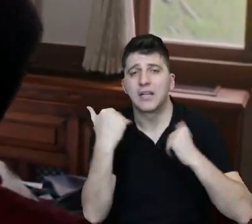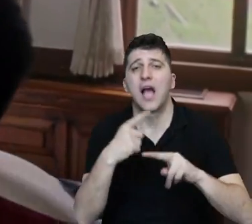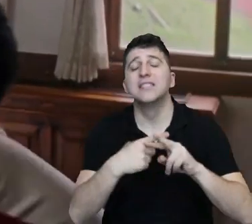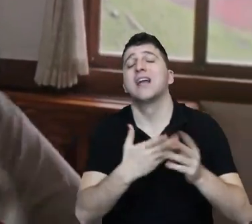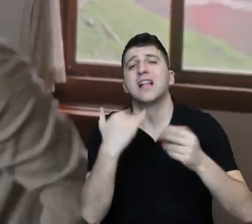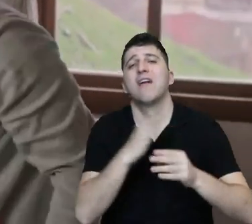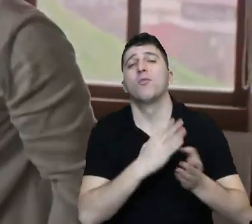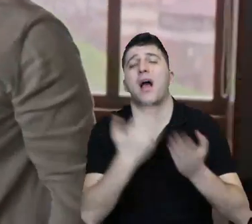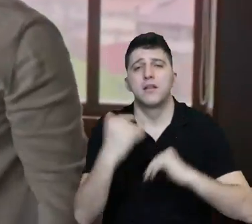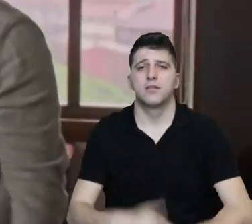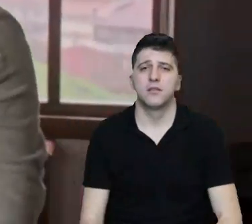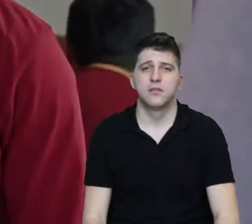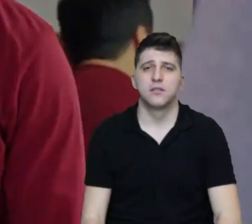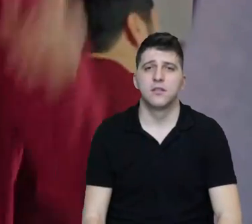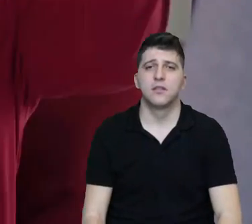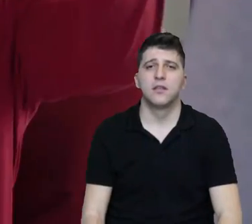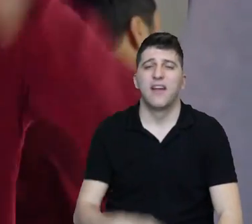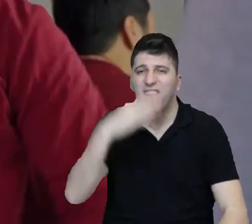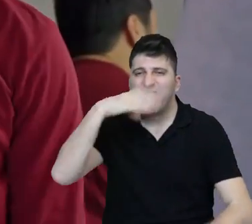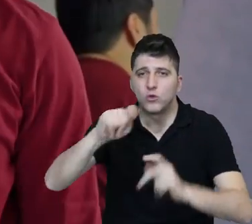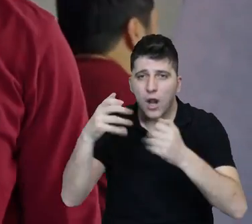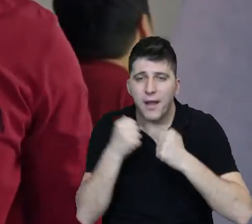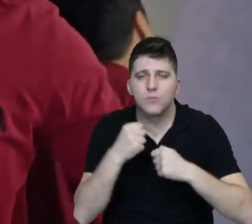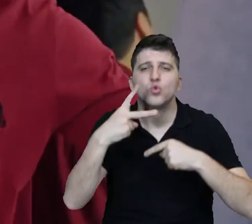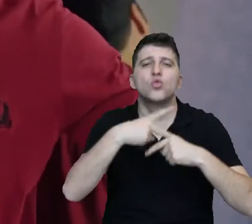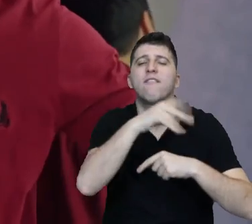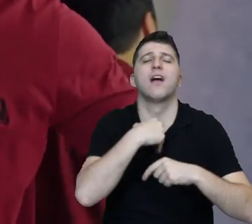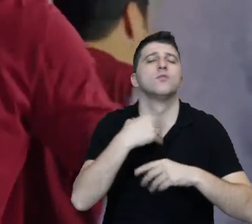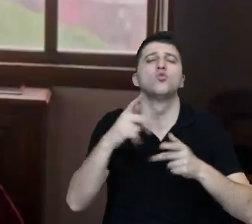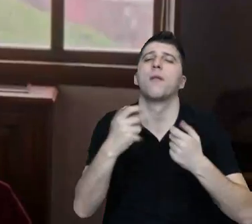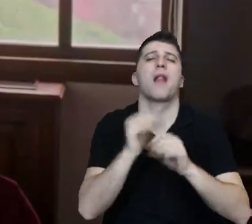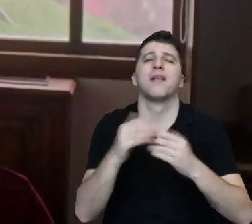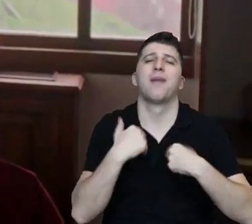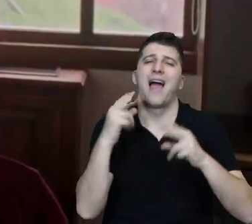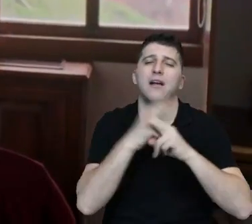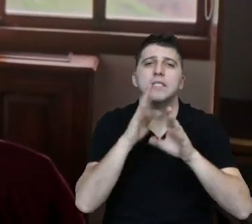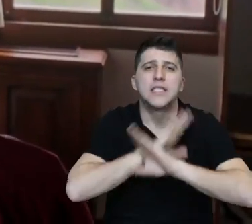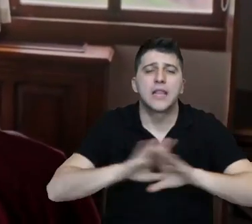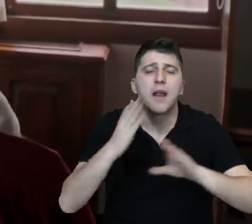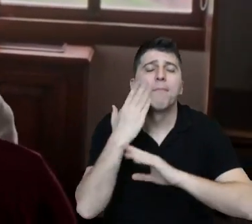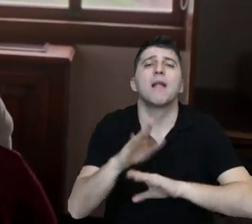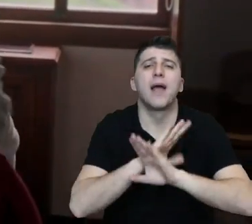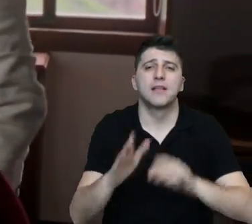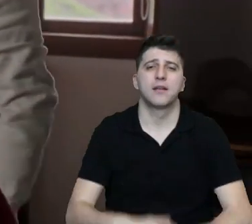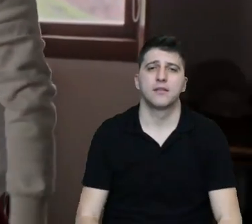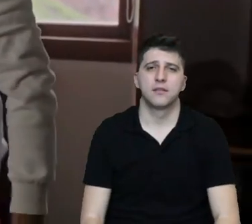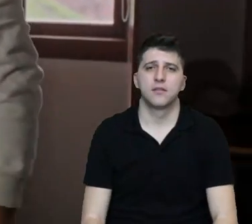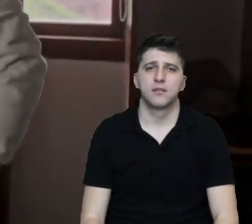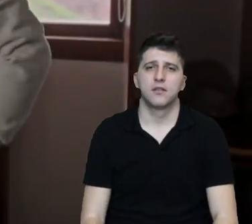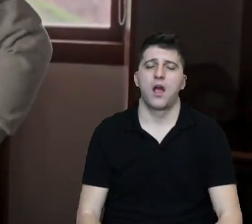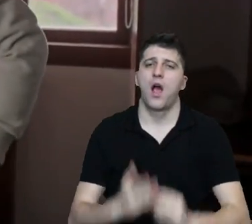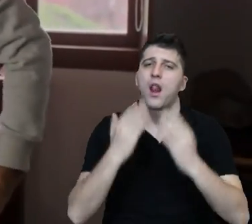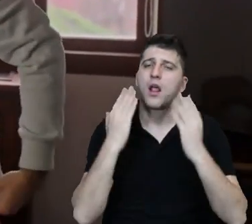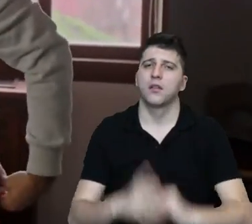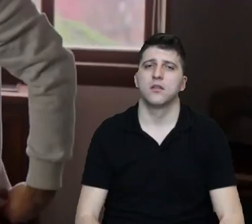Kalk yavrum kalk. Kaldırdı. File çorap aldım, zürafaya çorap almadım. Yeter lan daha bayılma sen de. Erken yakaladı. Allah